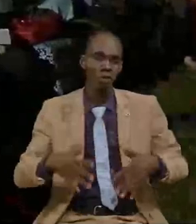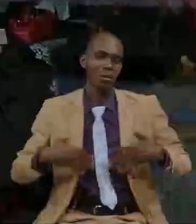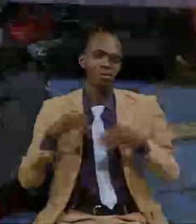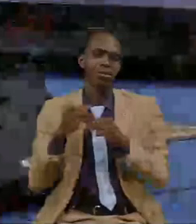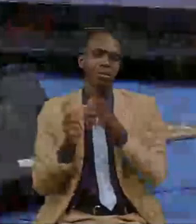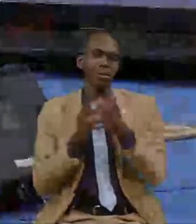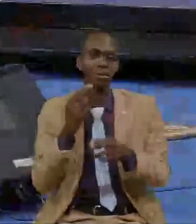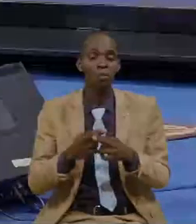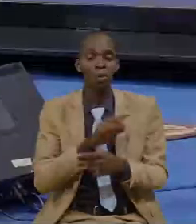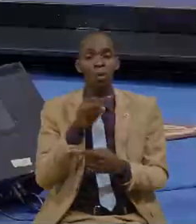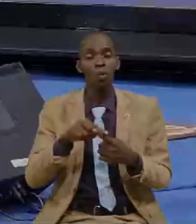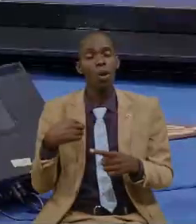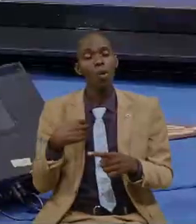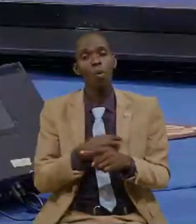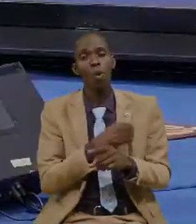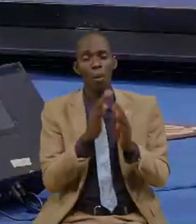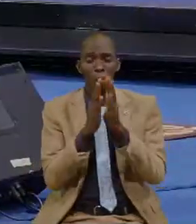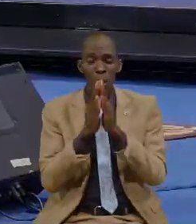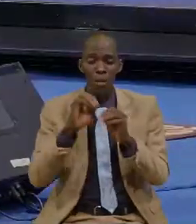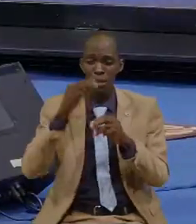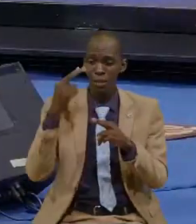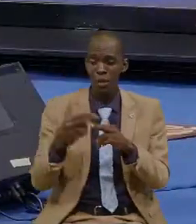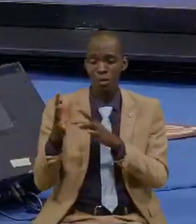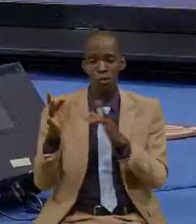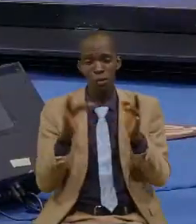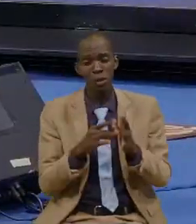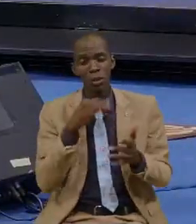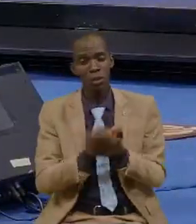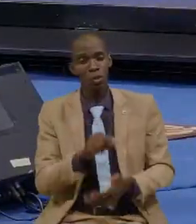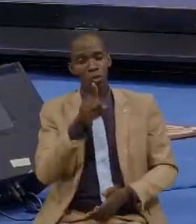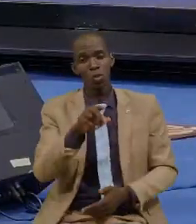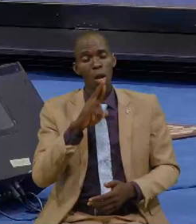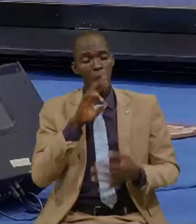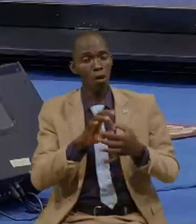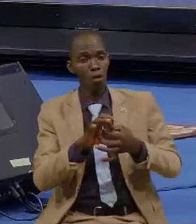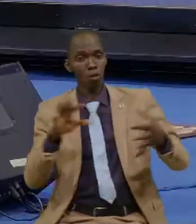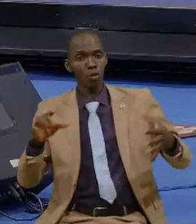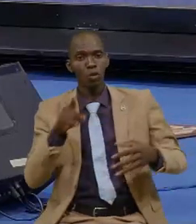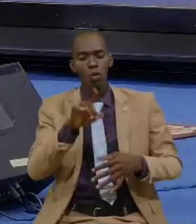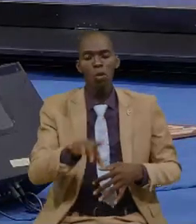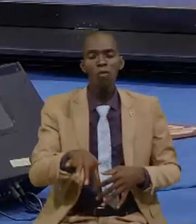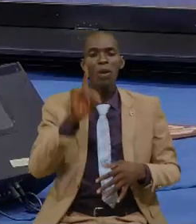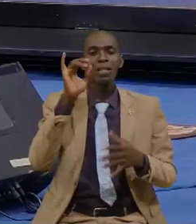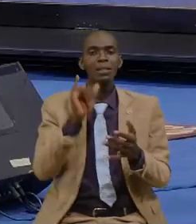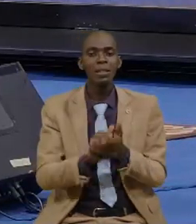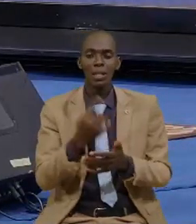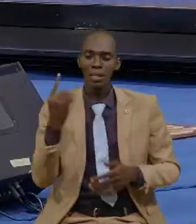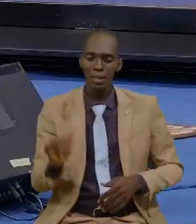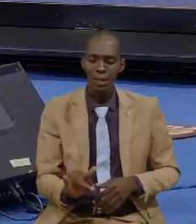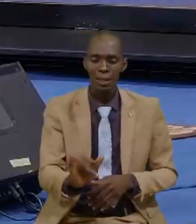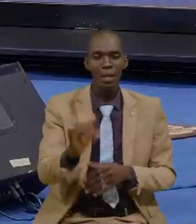arriver ce soir. Lorsque nous mentionnons le nom de Jésus et nous disons que vous êtes délié, vous verrez la